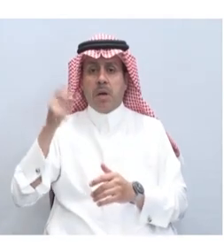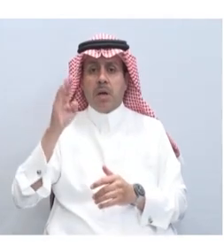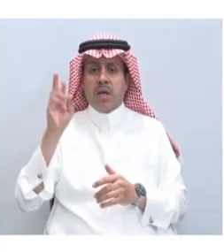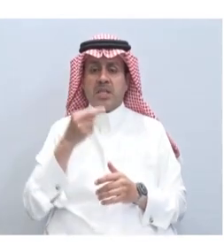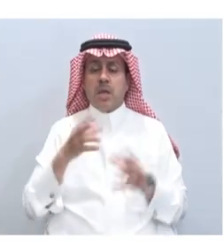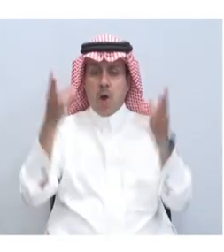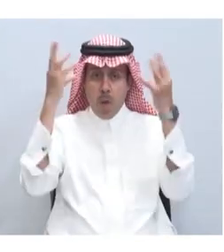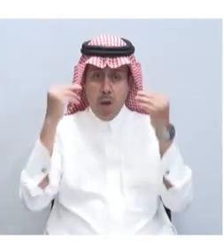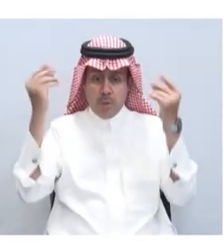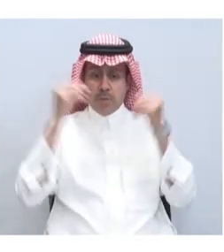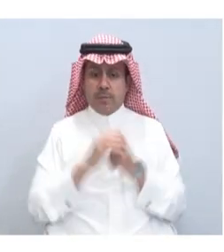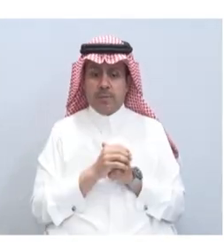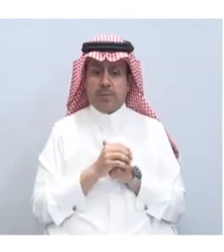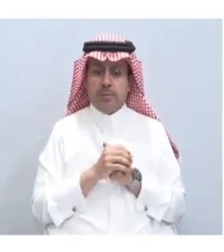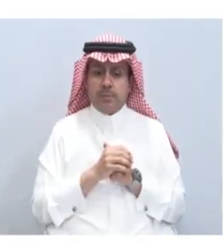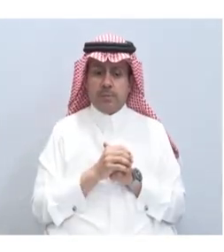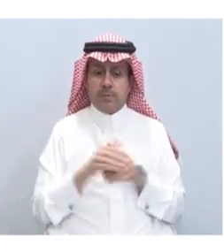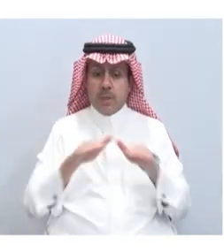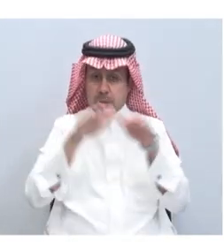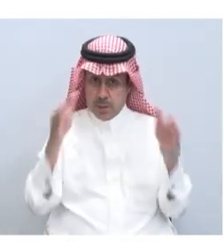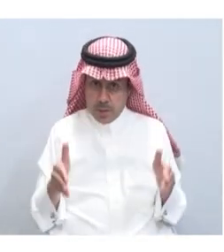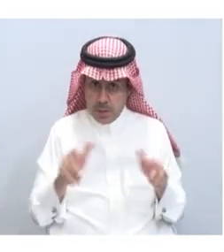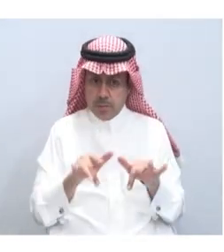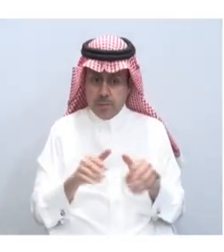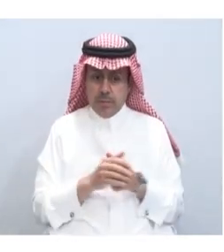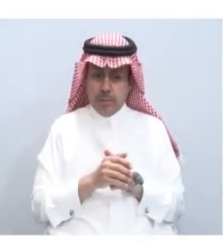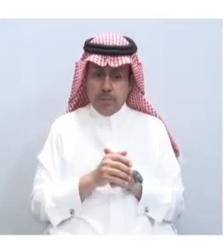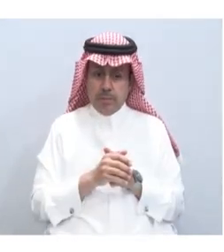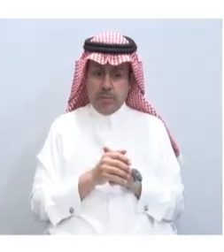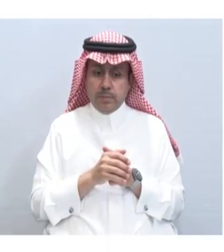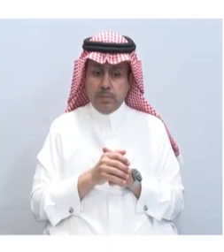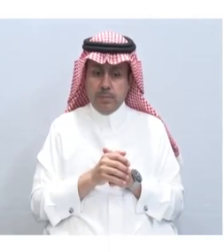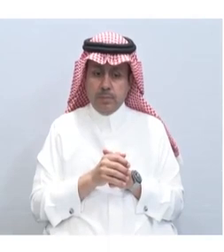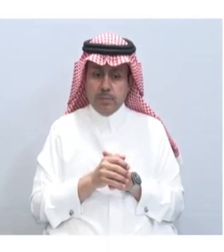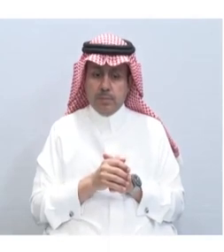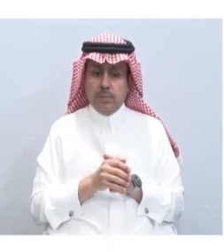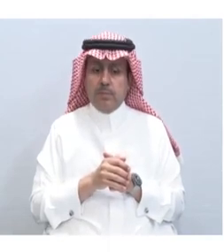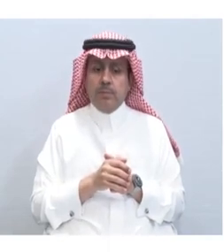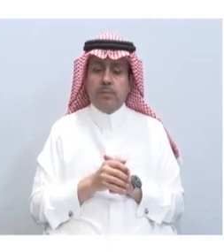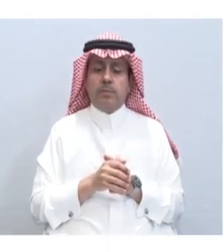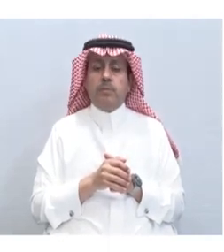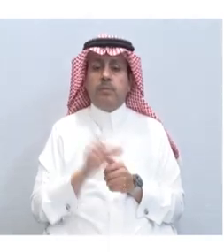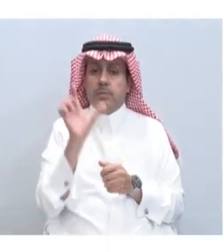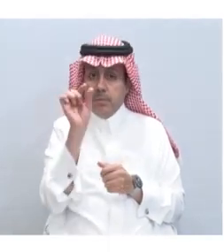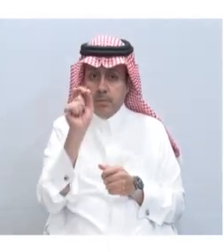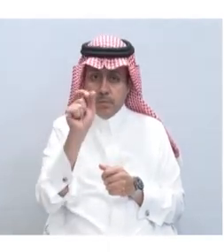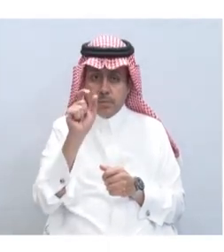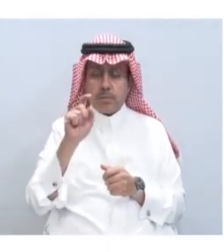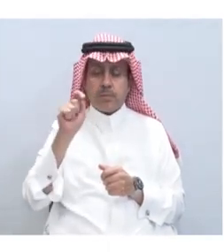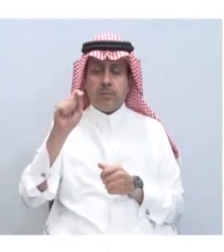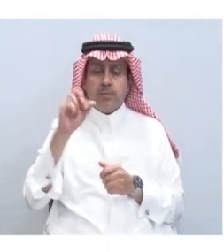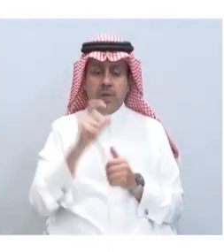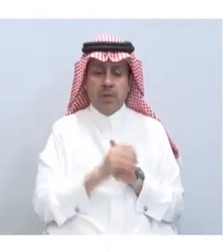التقنيات التي ذكرناها ضمن ذكرنا الاجهزه التي من ضمنها الحاسب الالي المصغره الفنيه وايضا